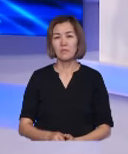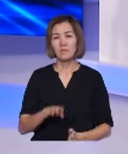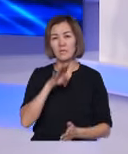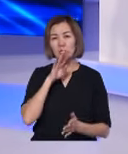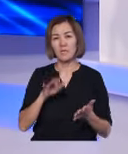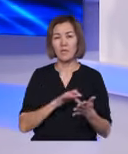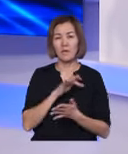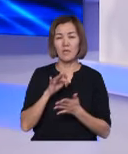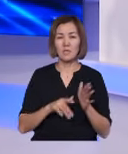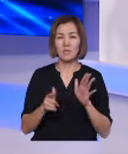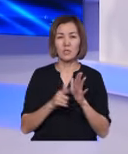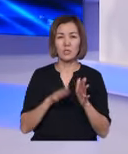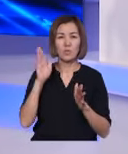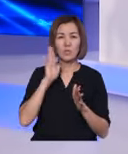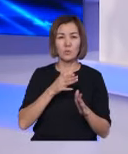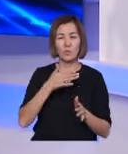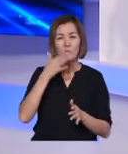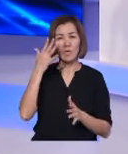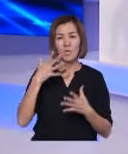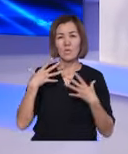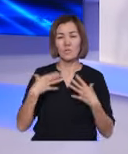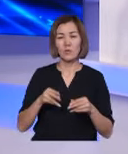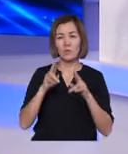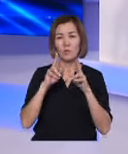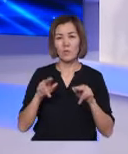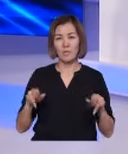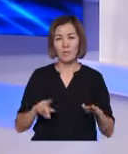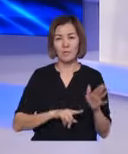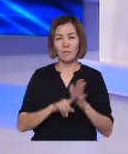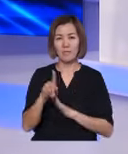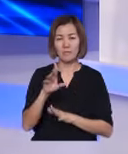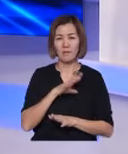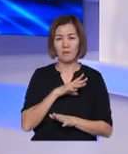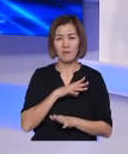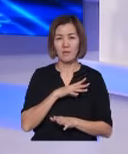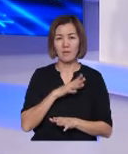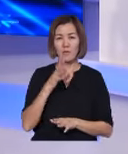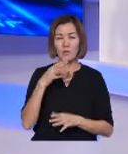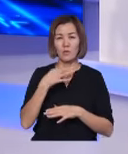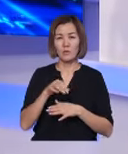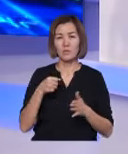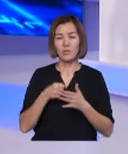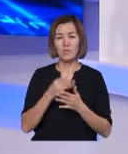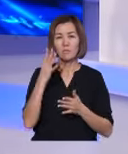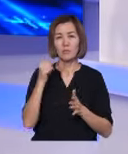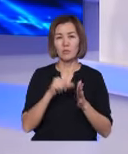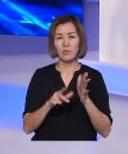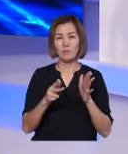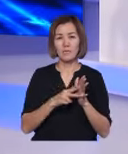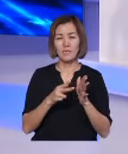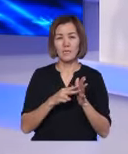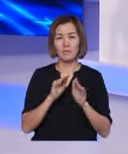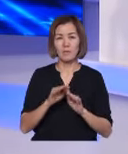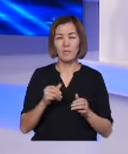Текелі қаласындағы Жетісу жазғы сауықтыру лагері өз жұмысын бастады. Онда күзге дейін 568 бала демалып, жазғы уақытын тиімді